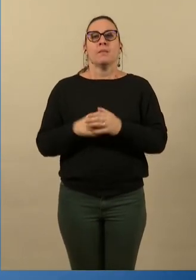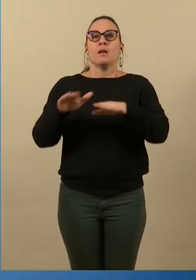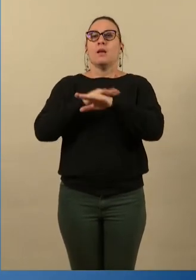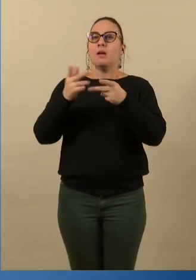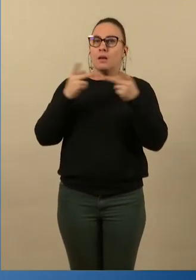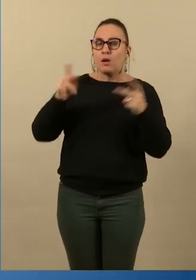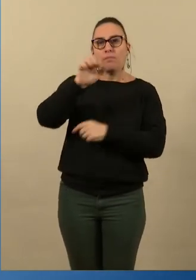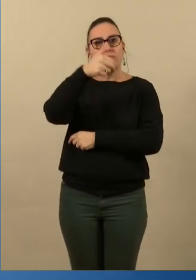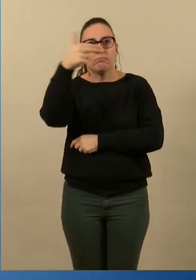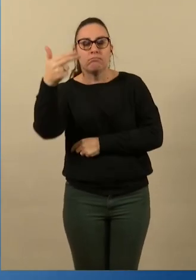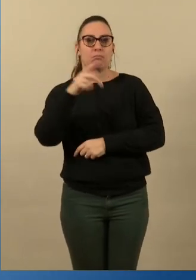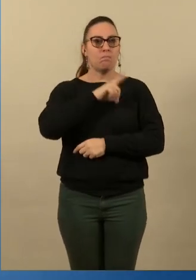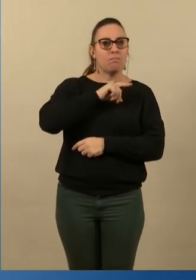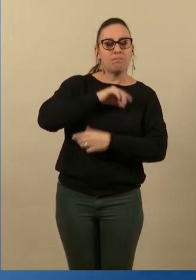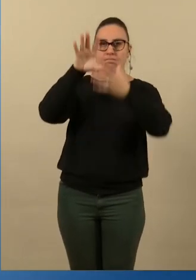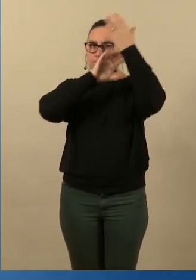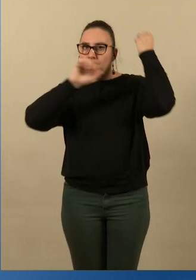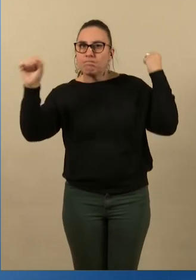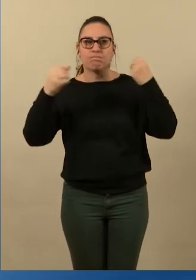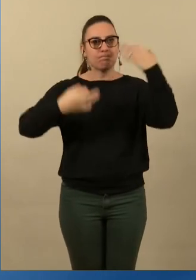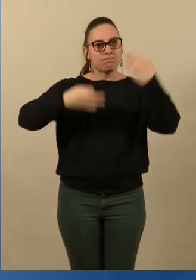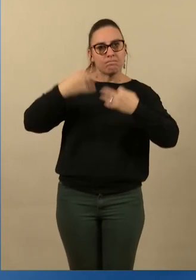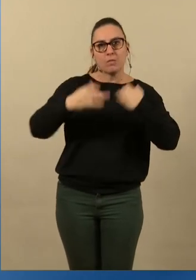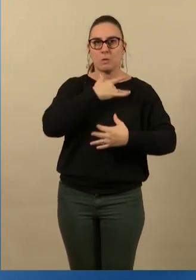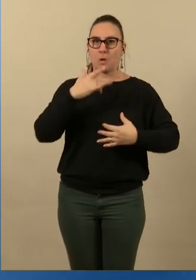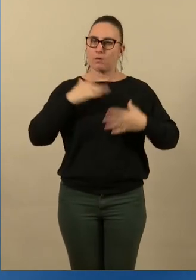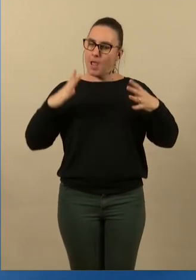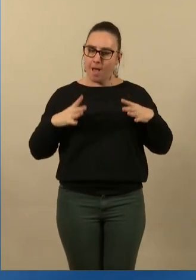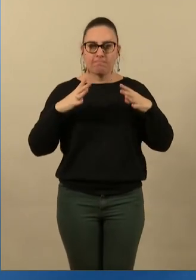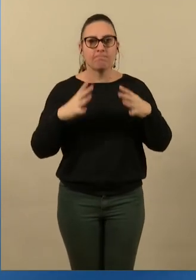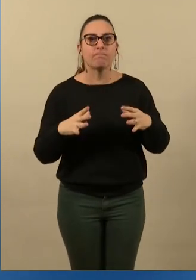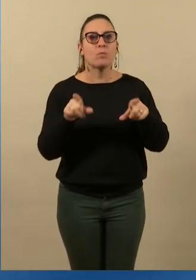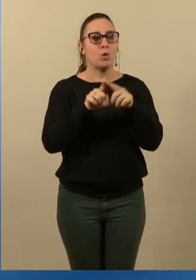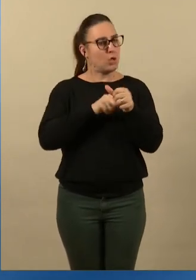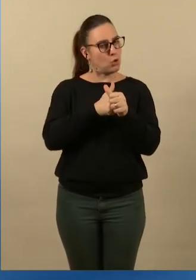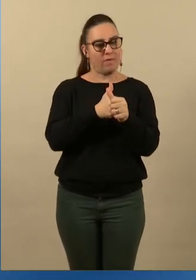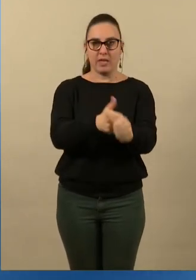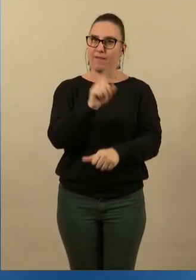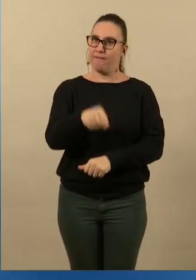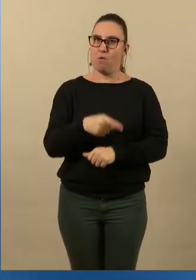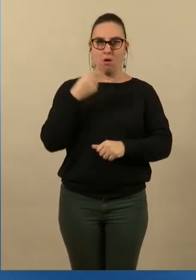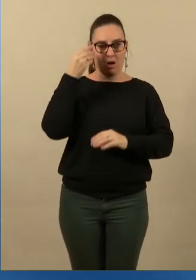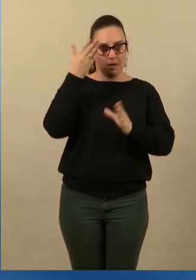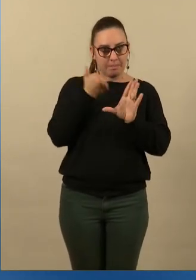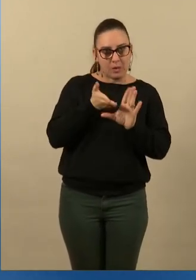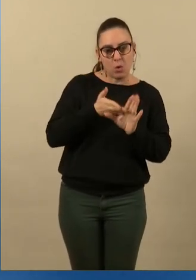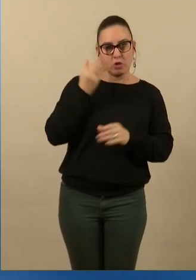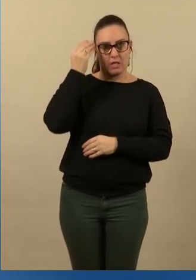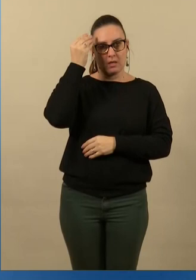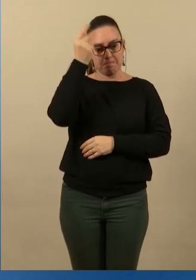éducation nationale police gendarmerie justice santé avec un suivi médical psychologique des